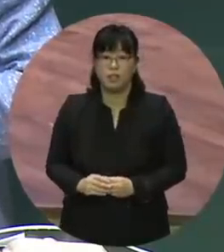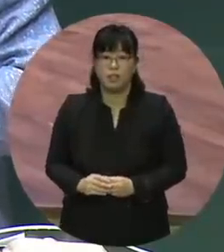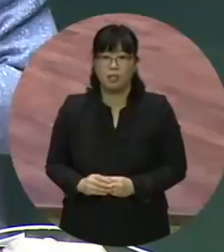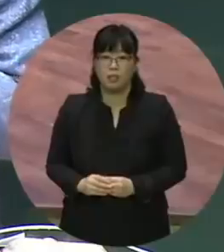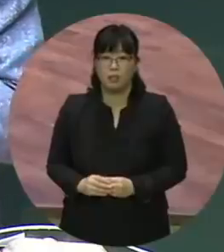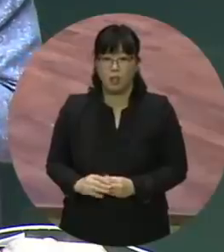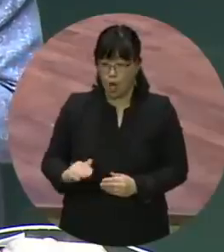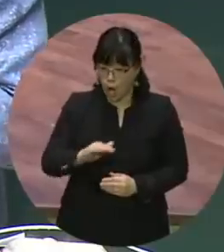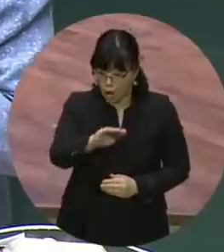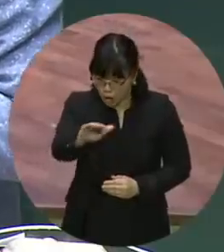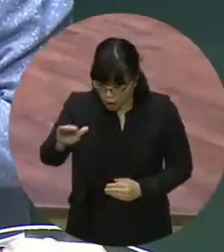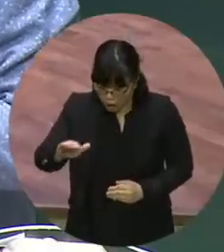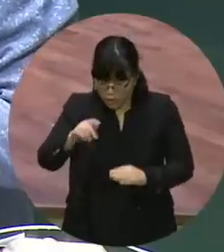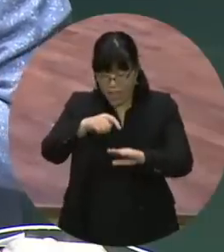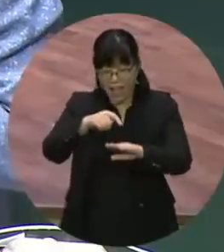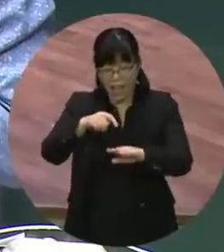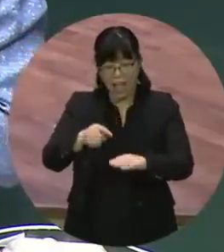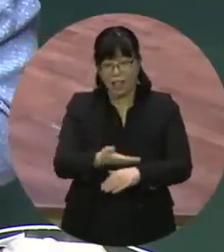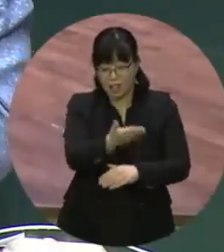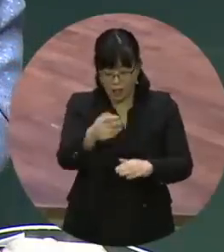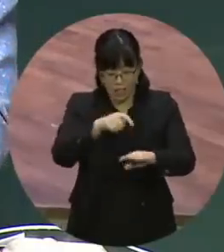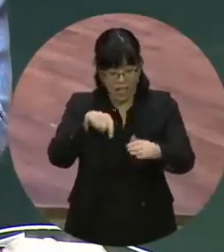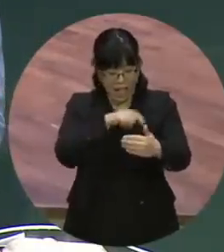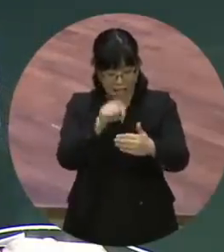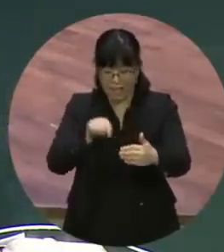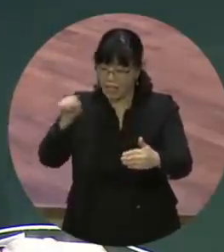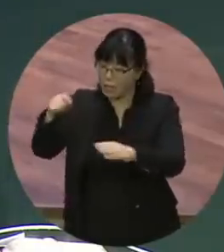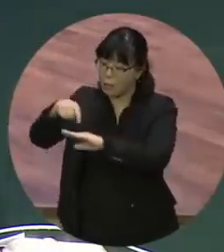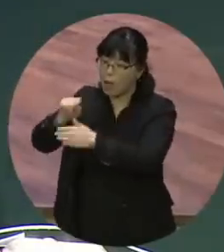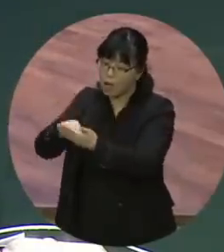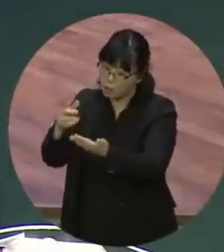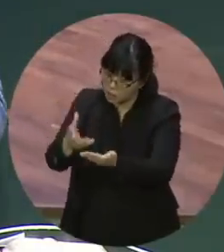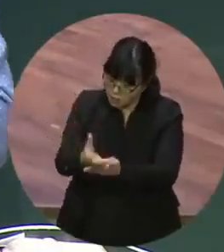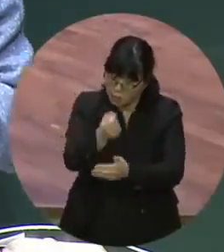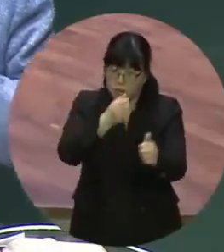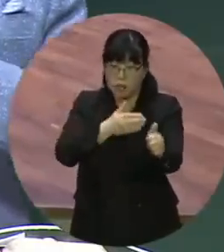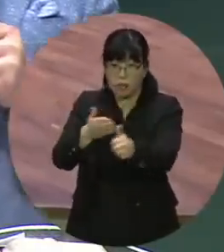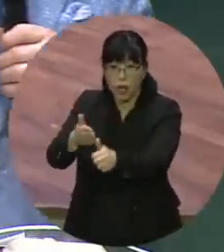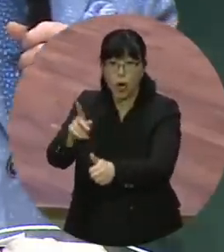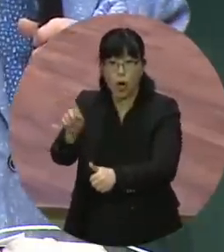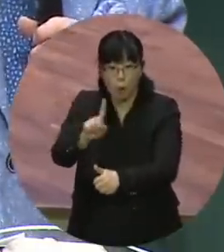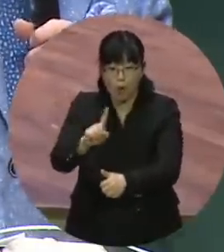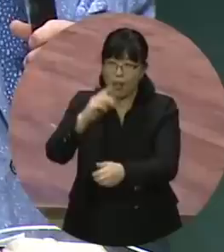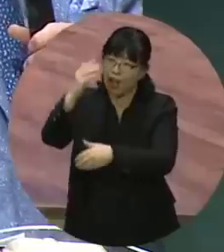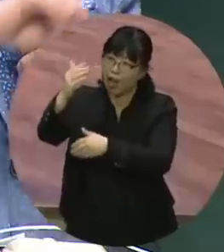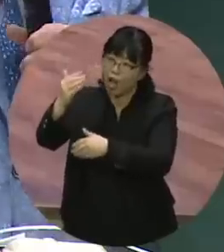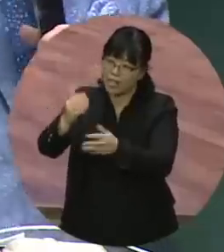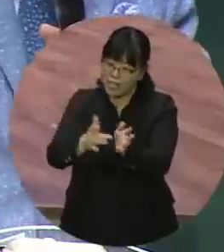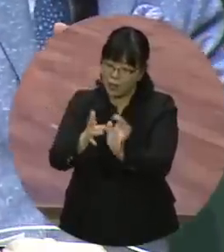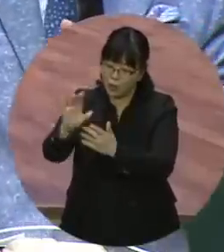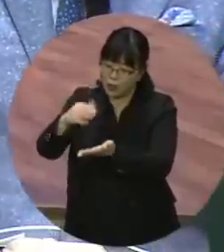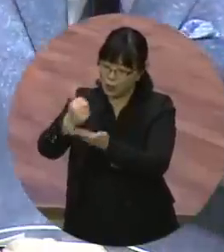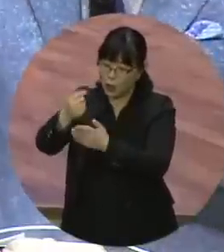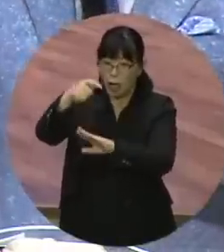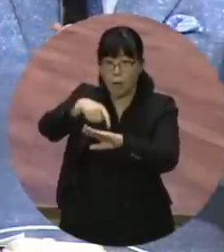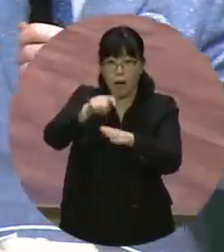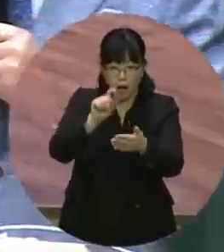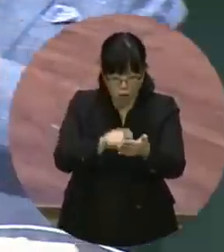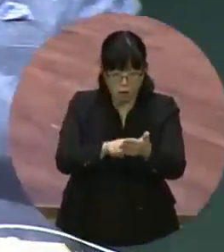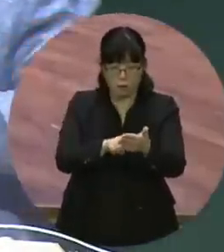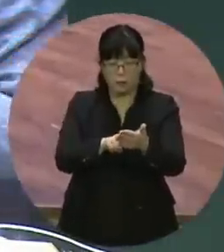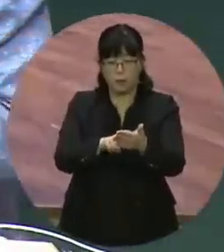품으라. 그리스도 예수의 마음이네. 그는 근본 하나님 본체시나 하나님과 동등됨을 취하고 여기지 않으시고